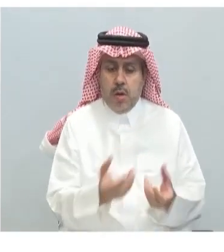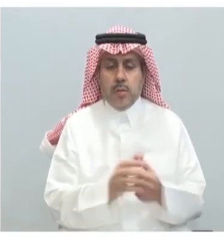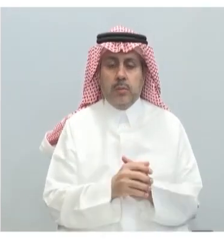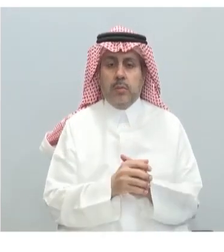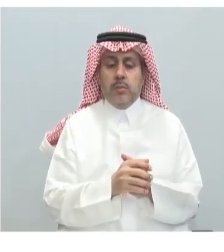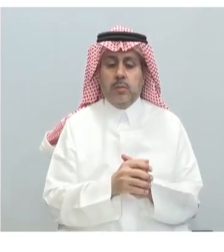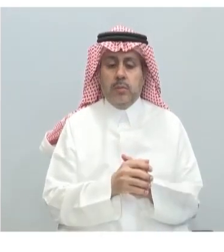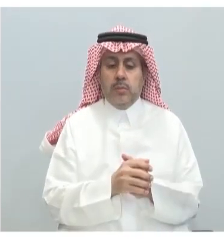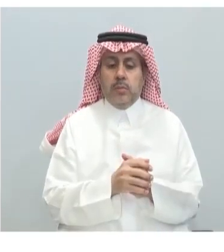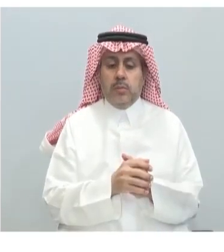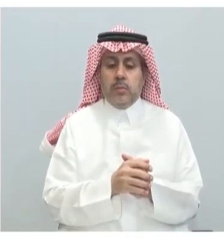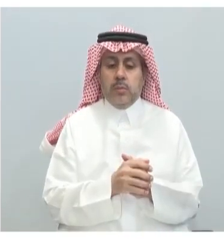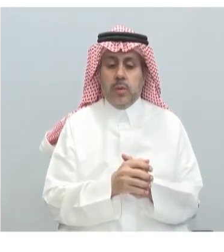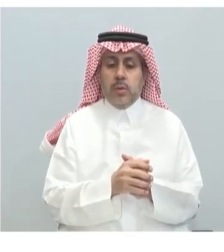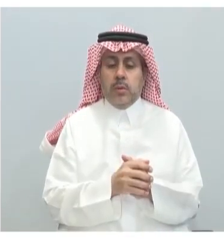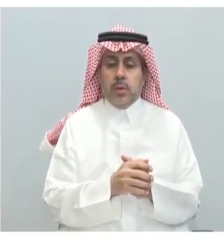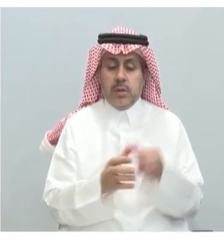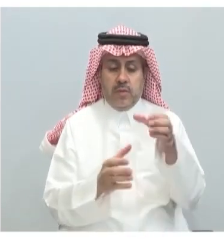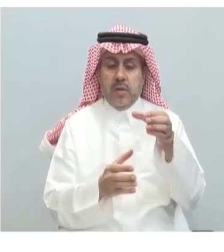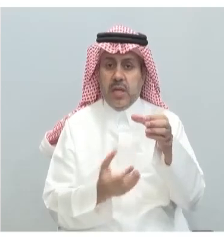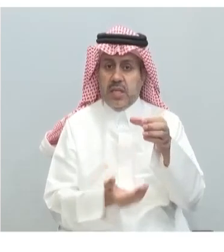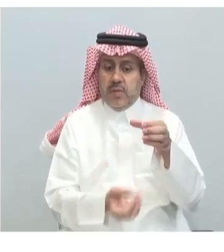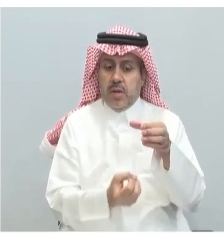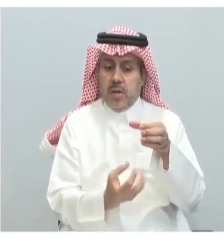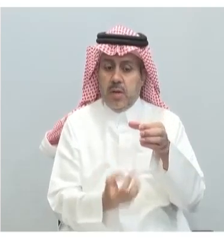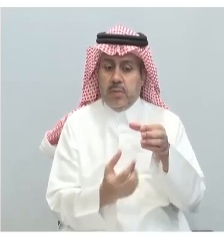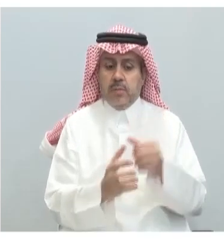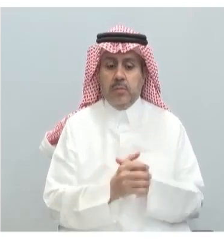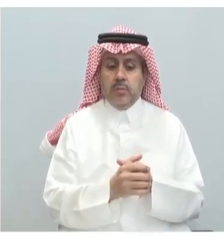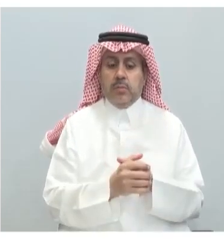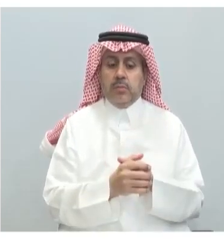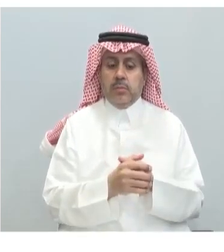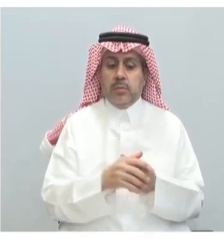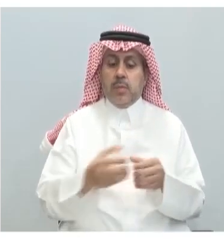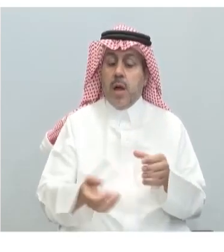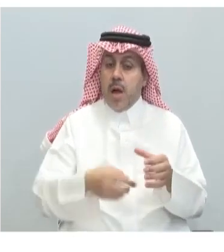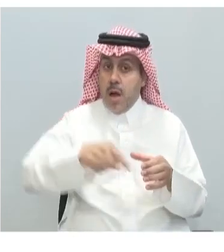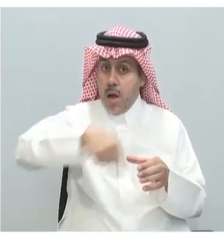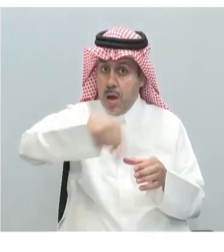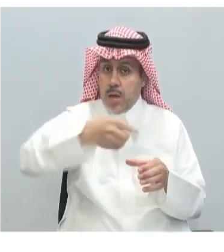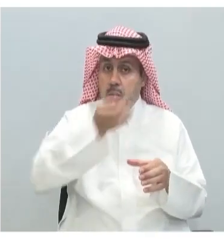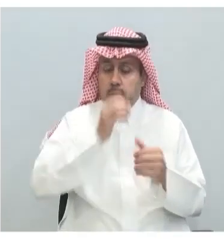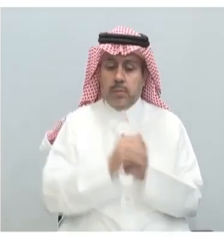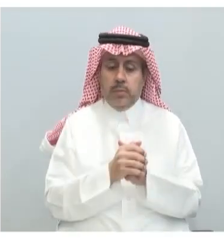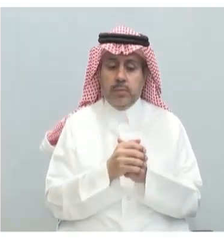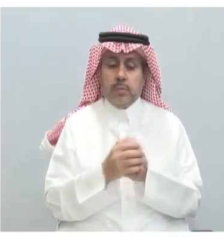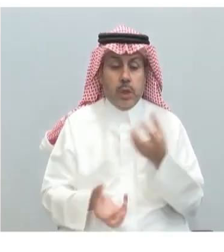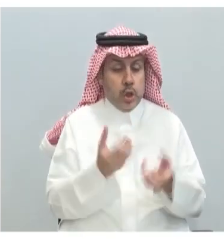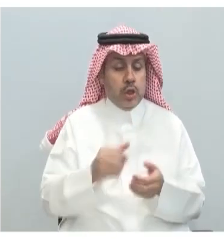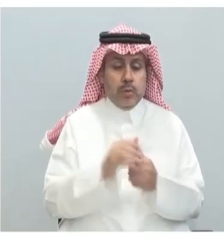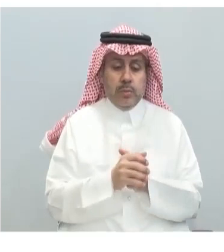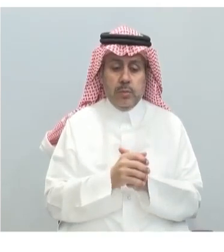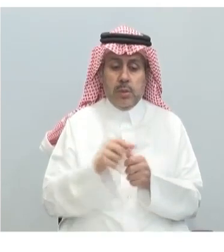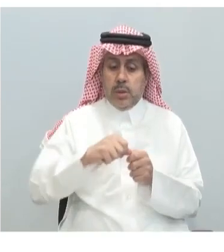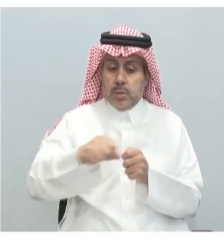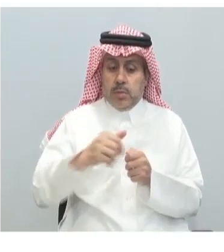اشع اشع شريحه البطاطس اسفل الكاس بعد ذلك نحرك الماء في الكاس بلطف اثناء احتراق الشريحه